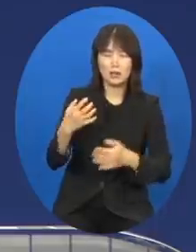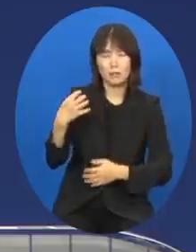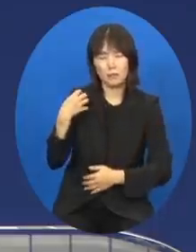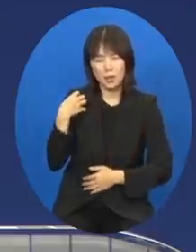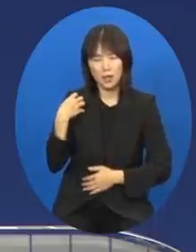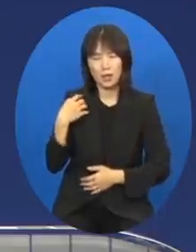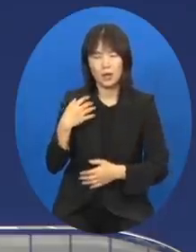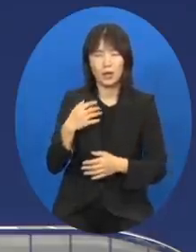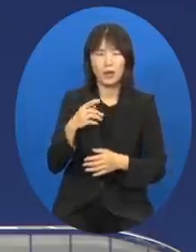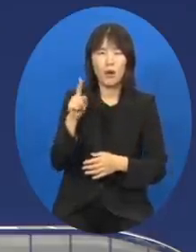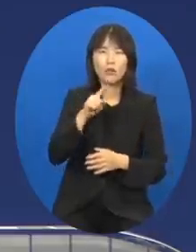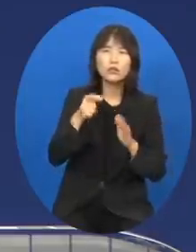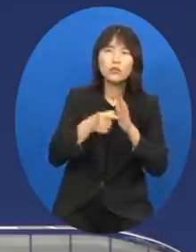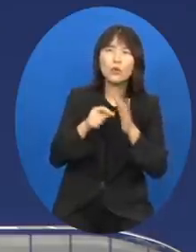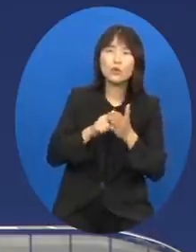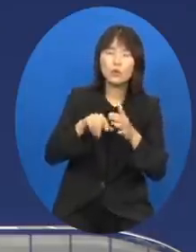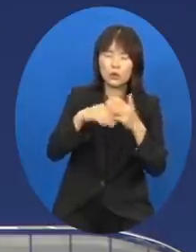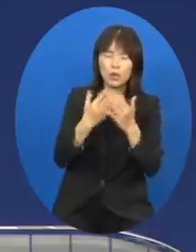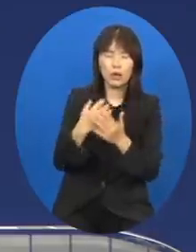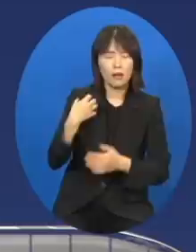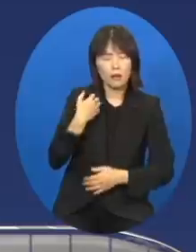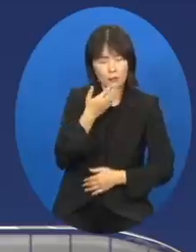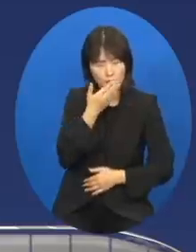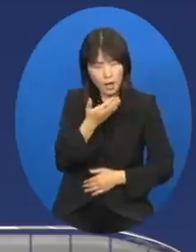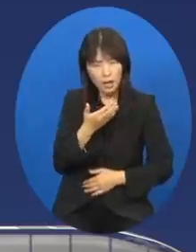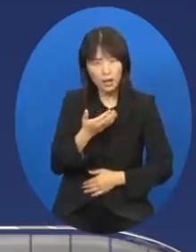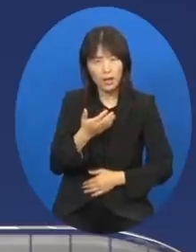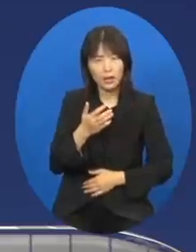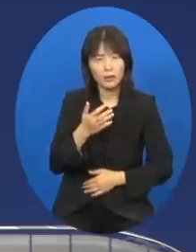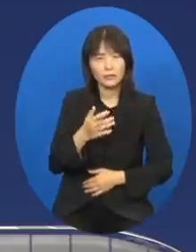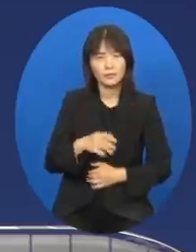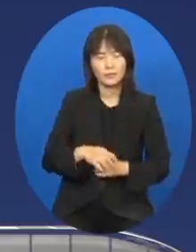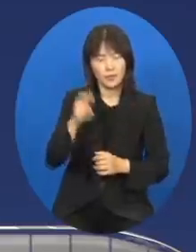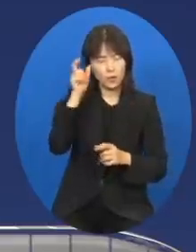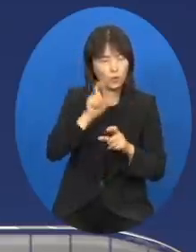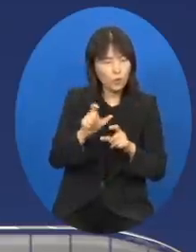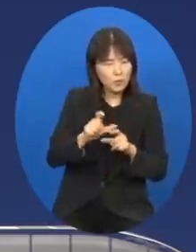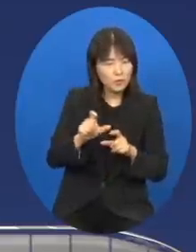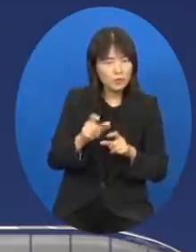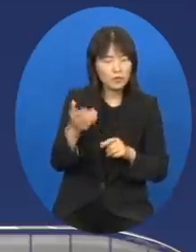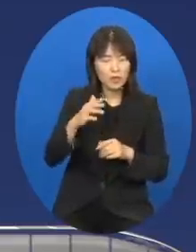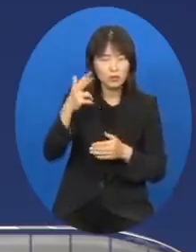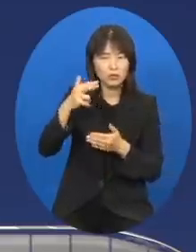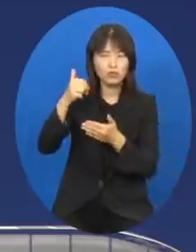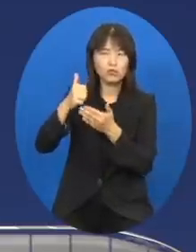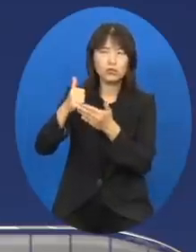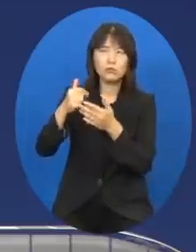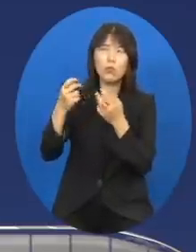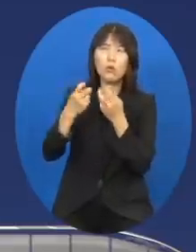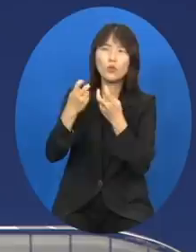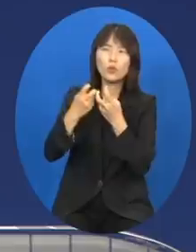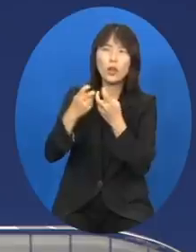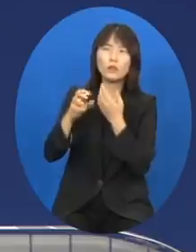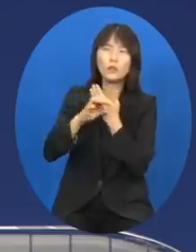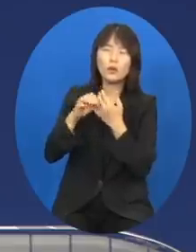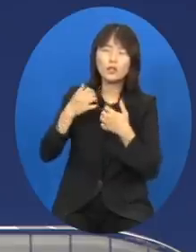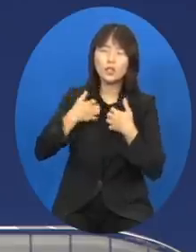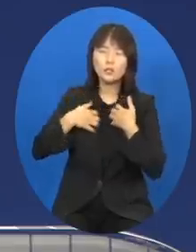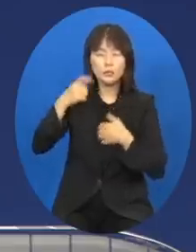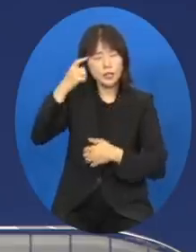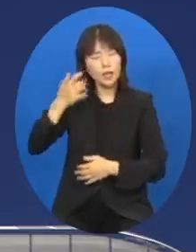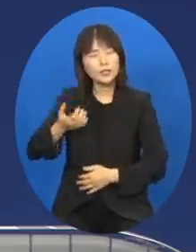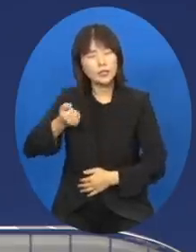우리가 얼만큼 할 수 있을까? 그래도 주님이 어떻게 하니까 기뻐하실까? 그